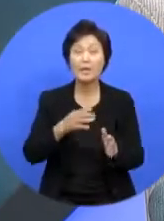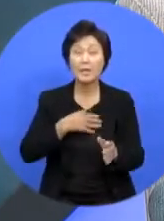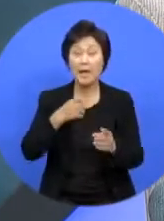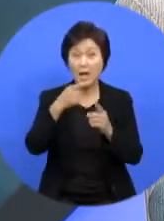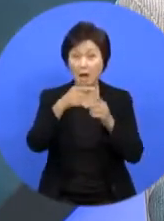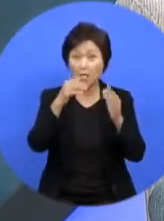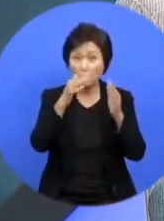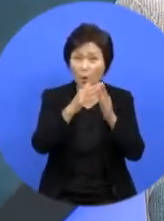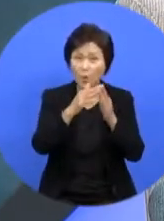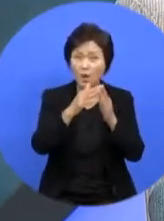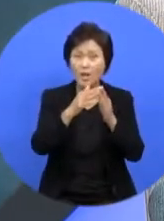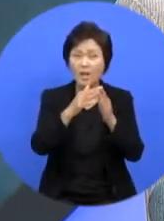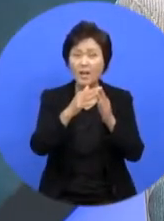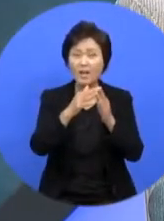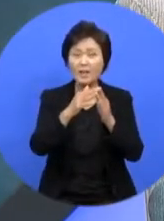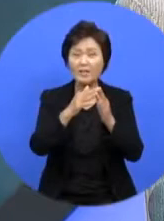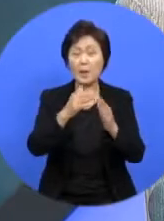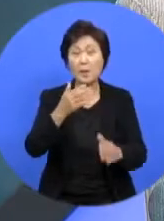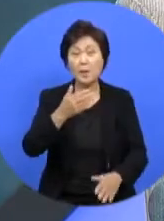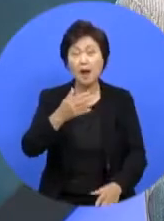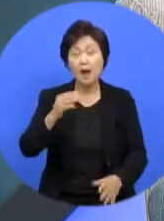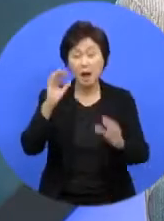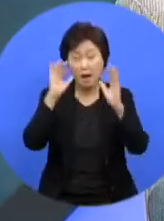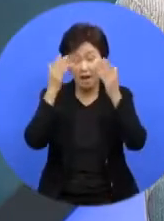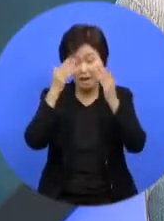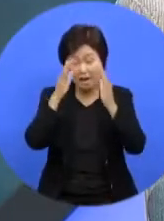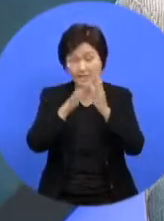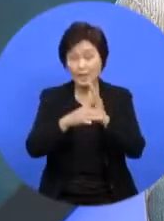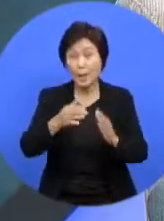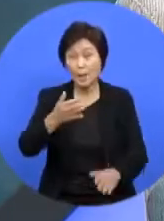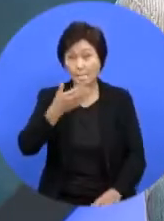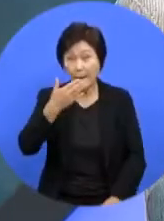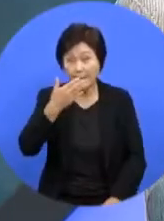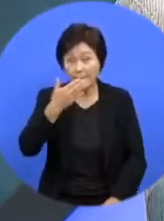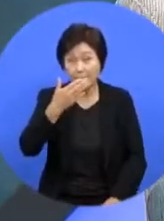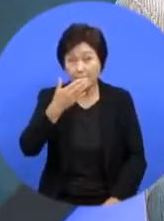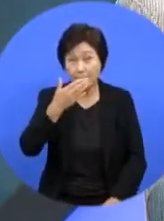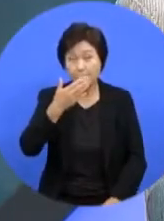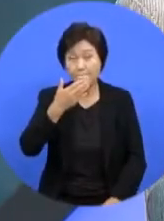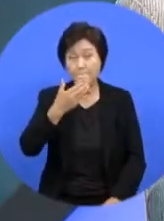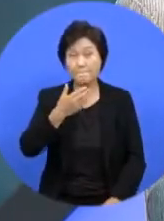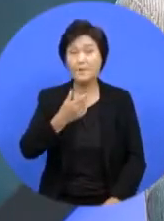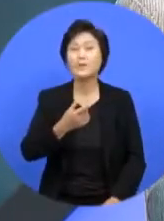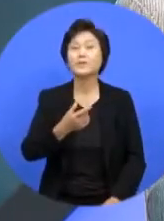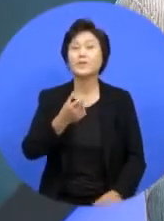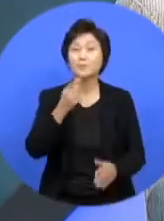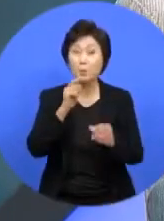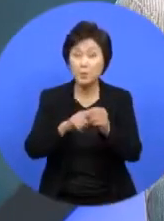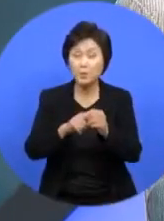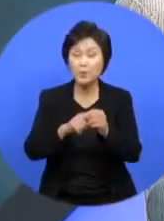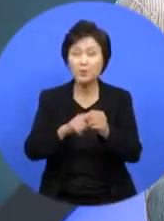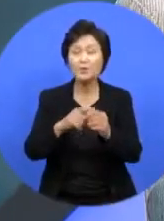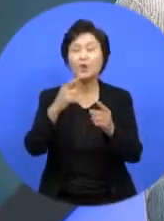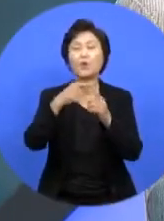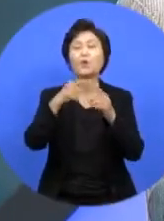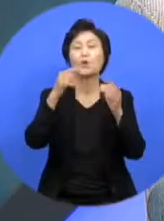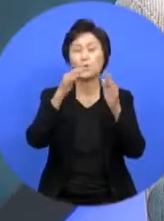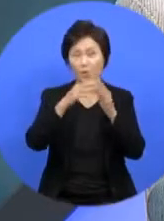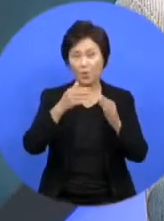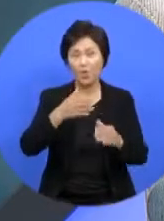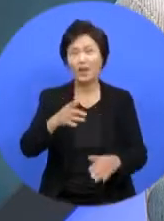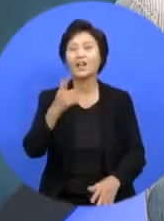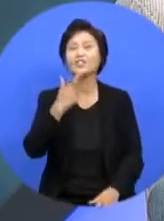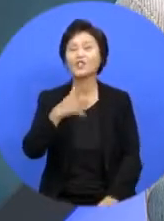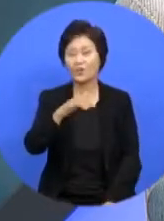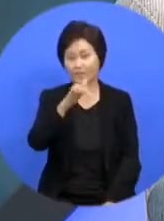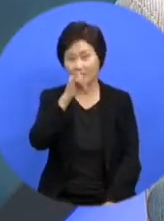주로 유학생들이 밥 먹으러 교회를 어쩌다가 한 번씩 가고 하거든요. 드시려고. 그리고 군대에 가면 또 기독교랑 상관없이